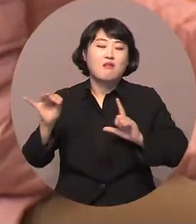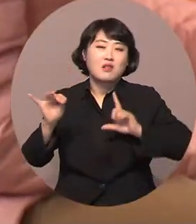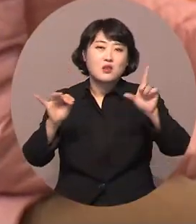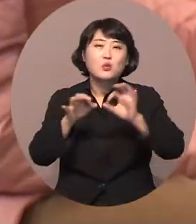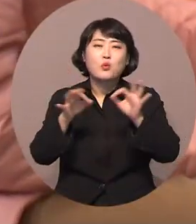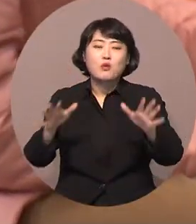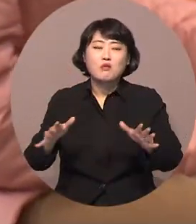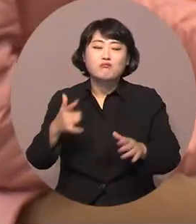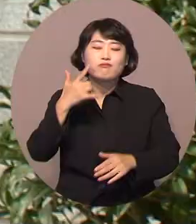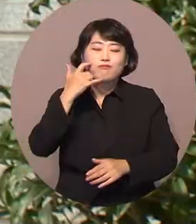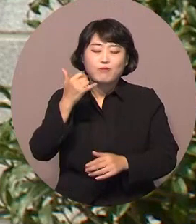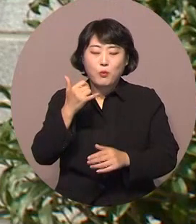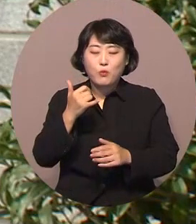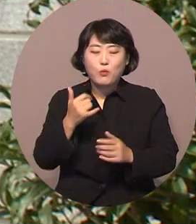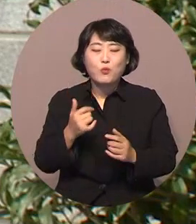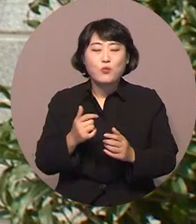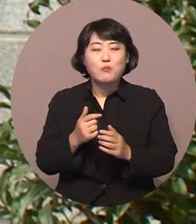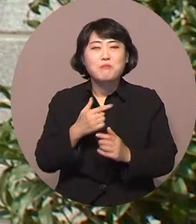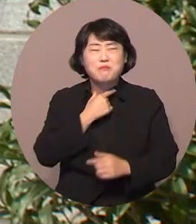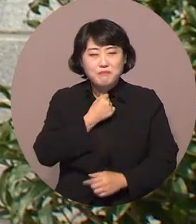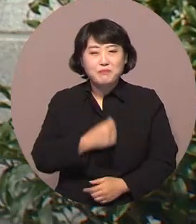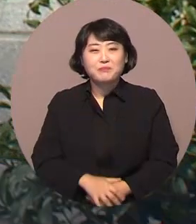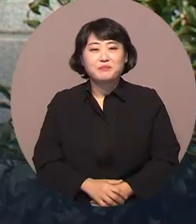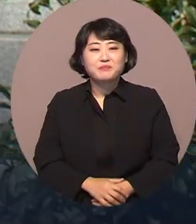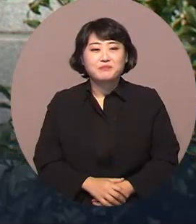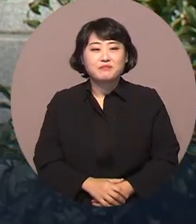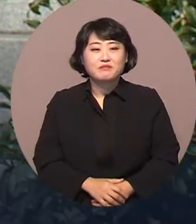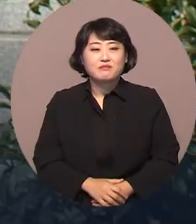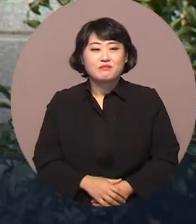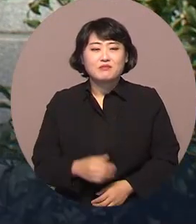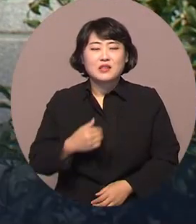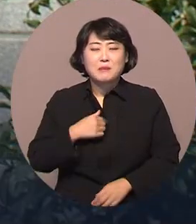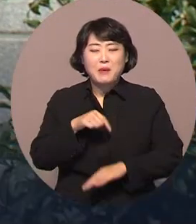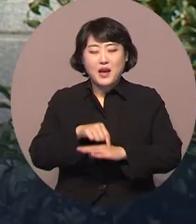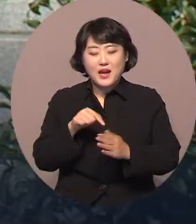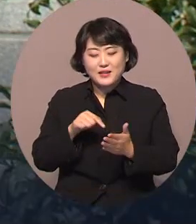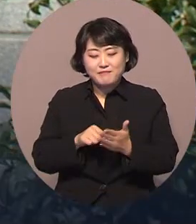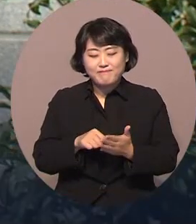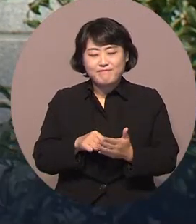공통된 바람입니다. 아, 저의 절실한 마음이